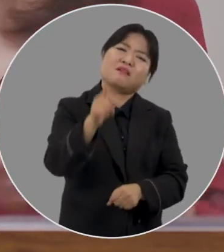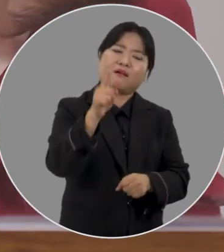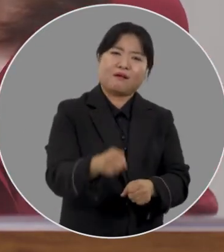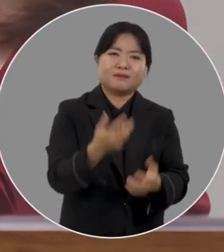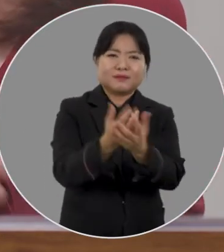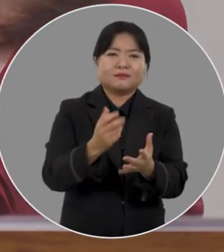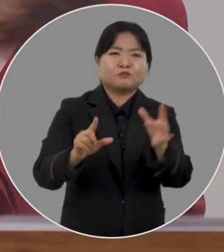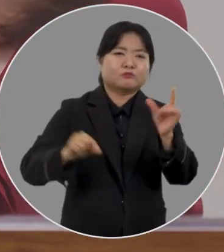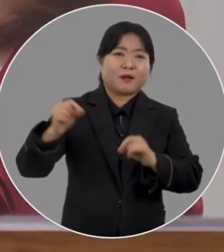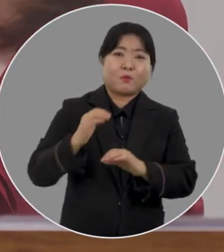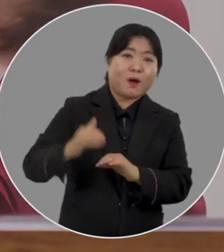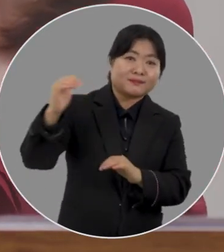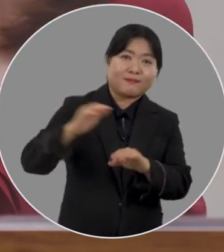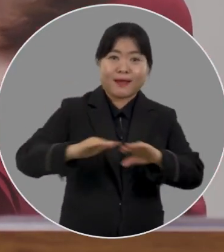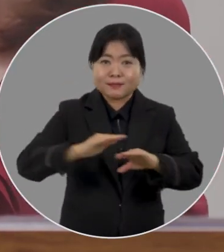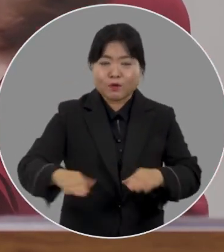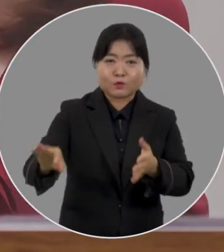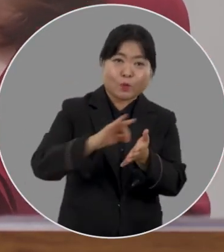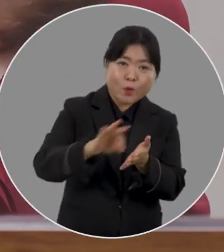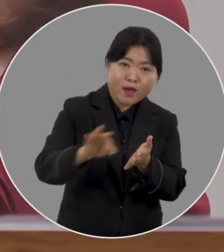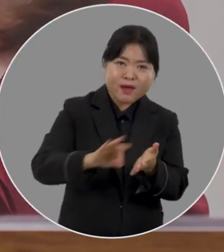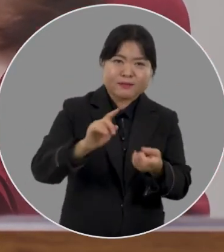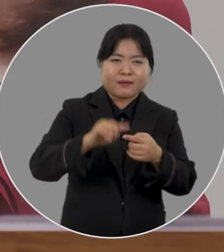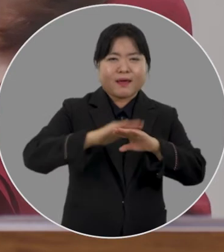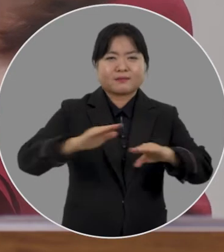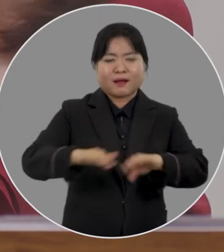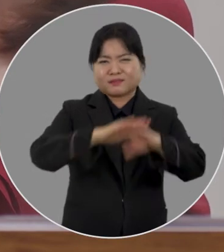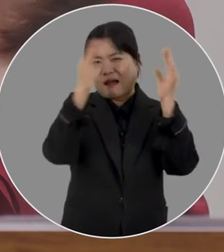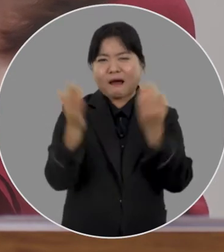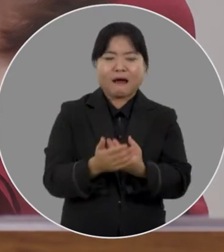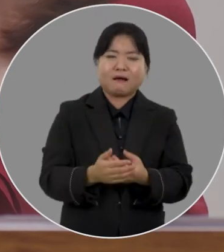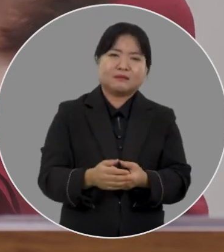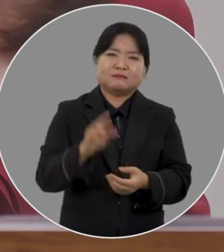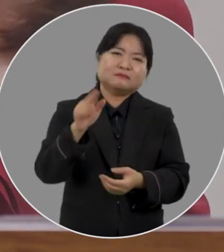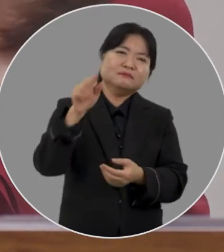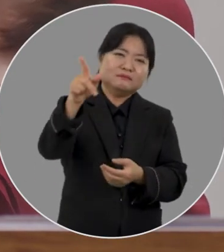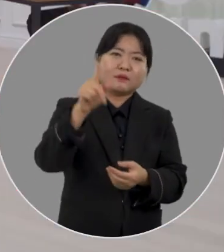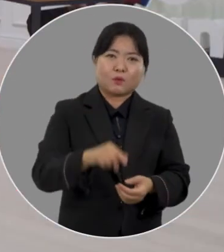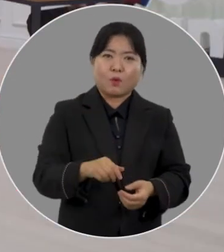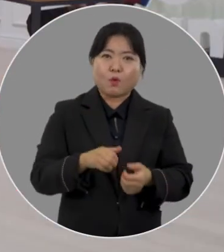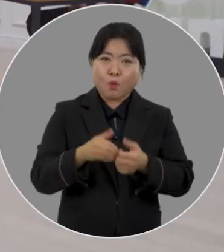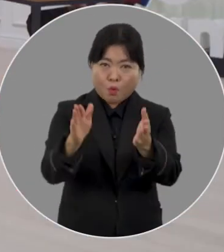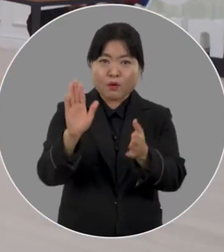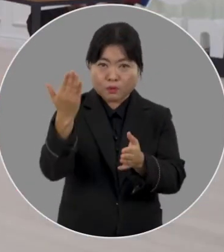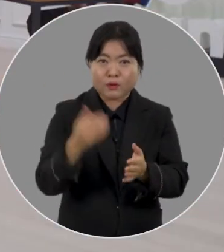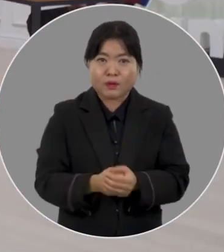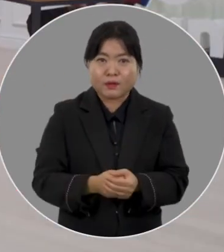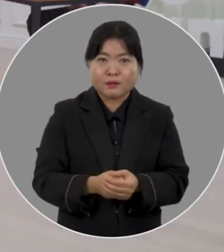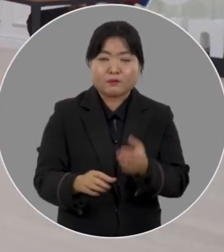수집하는 과정이나 해석하는 거나 통계를 해석하는 과정 자체가 오염됐다라고 공격을 한다라는 거죠. 그러면